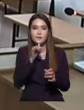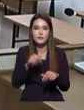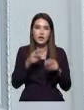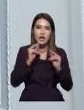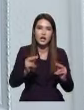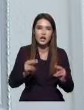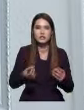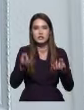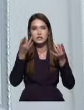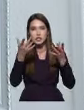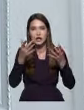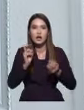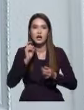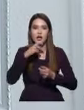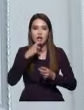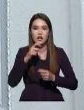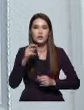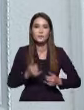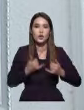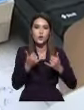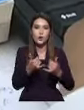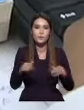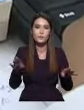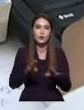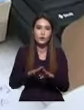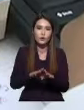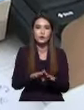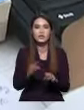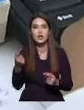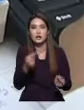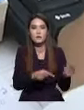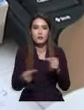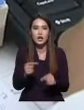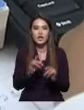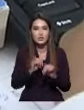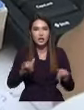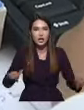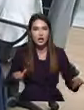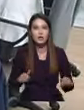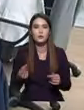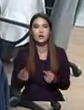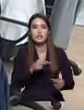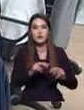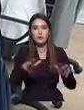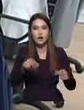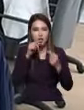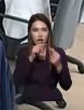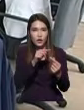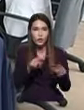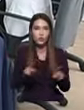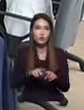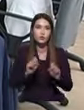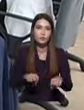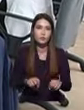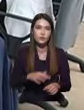әрі нарықтық экономиканы құру, жеке меншікті қорғау, бәсекелестікті арттыру және сыбайлас жемқорлықты жою мүмкін